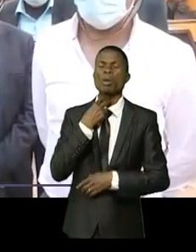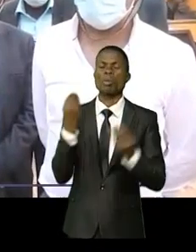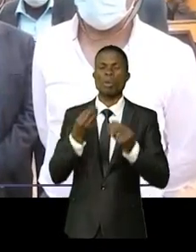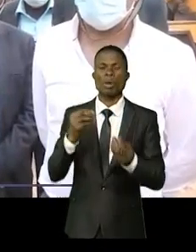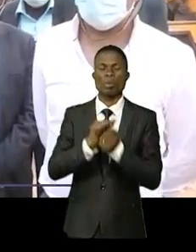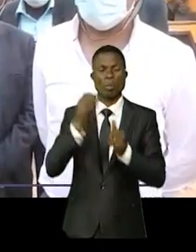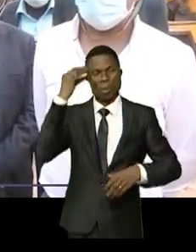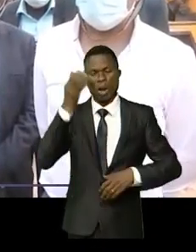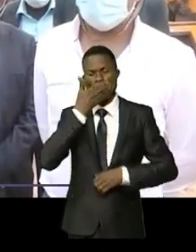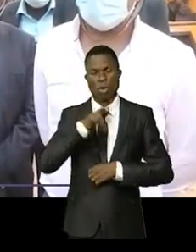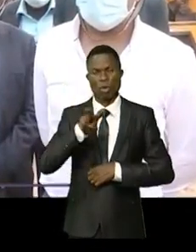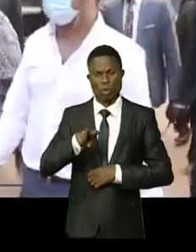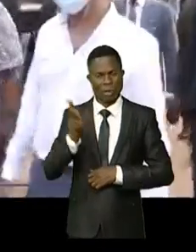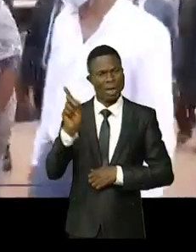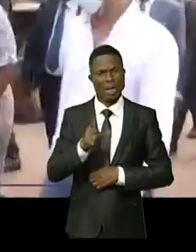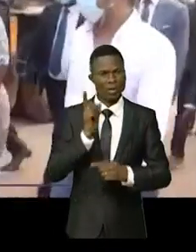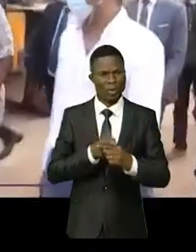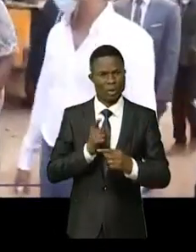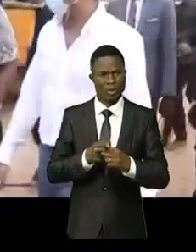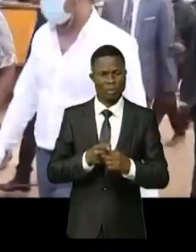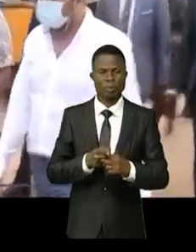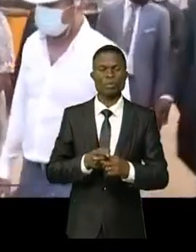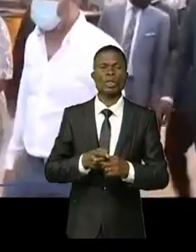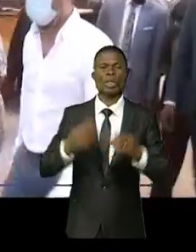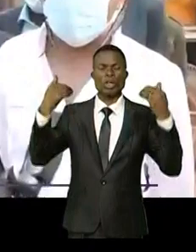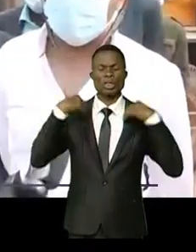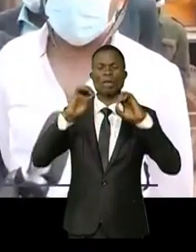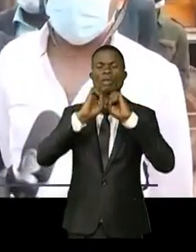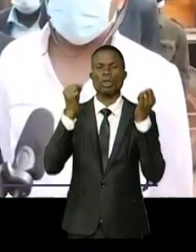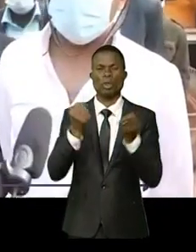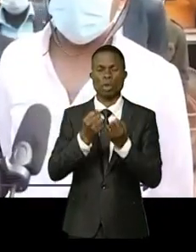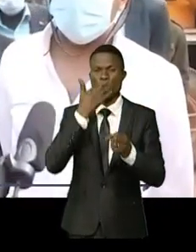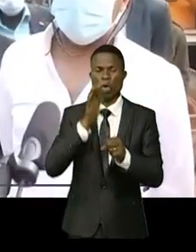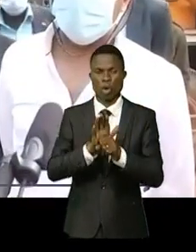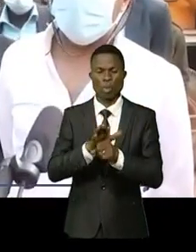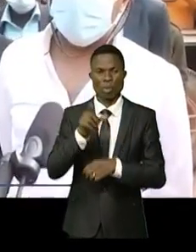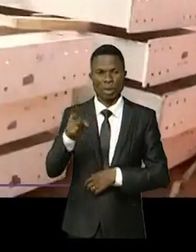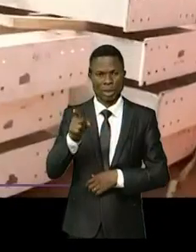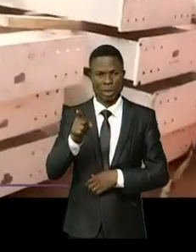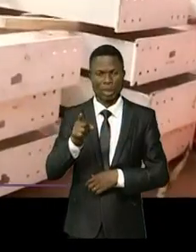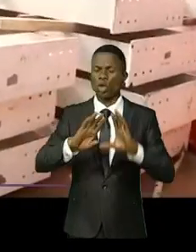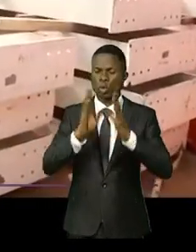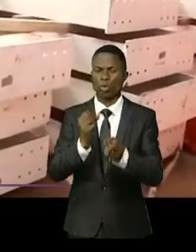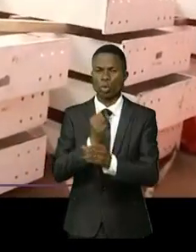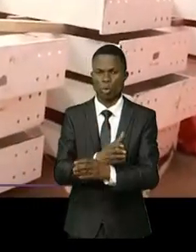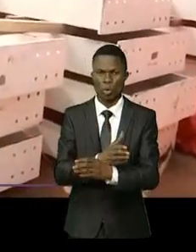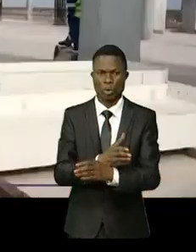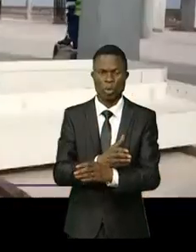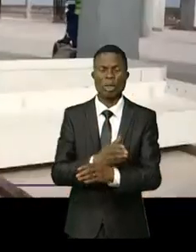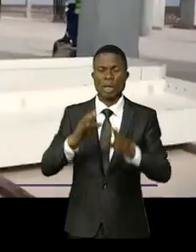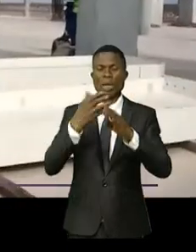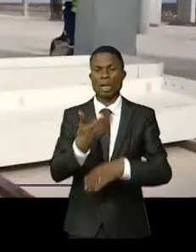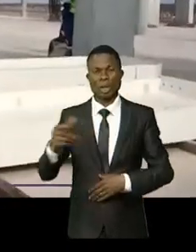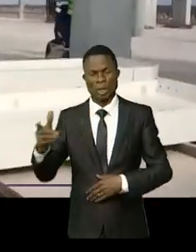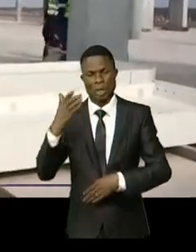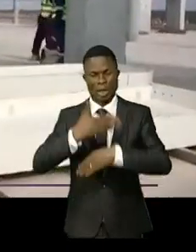rapport à la pandémie de Covid-19. L'entrepreneur a rassuré l'autorité provinciale que tout est mis en œuvre pour que cette bâtisse